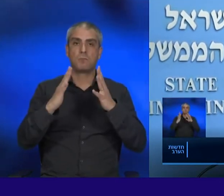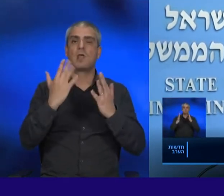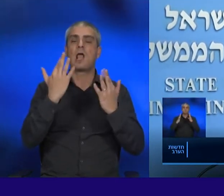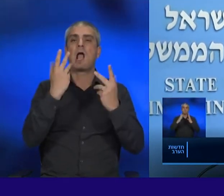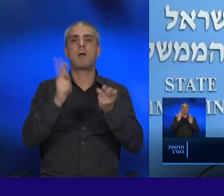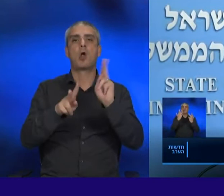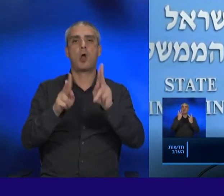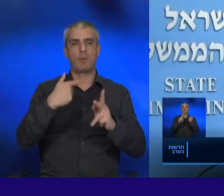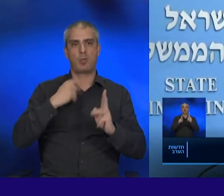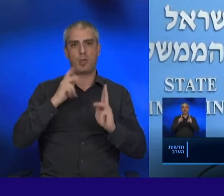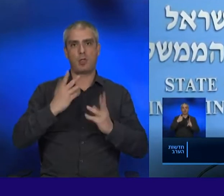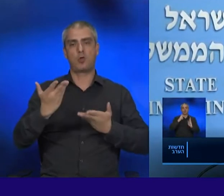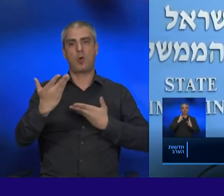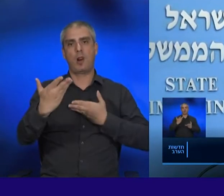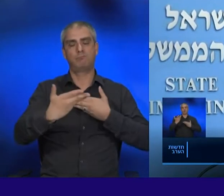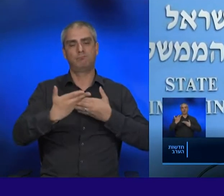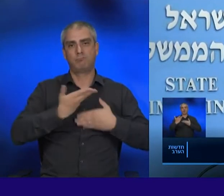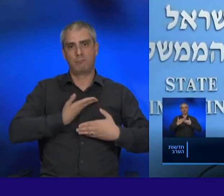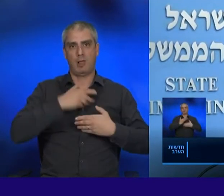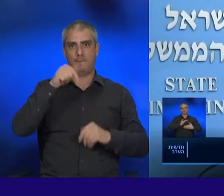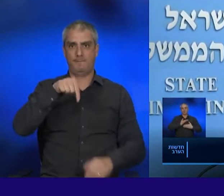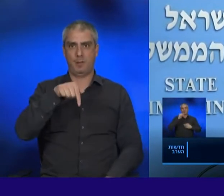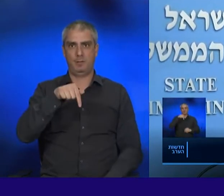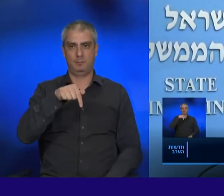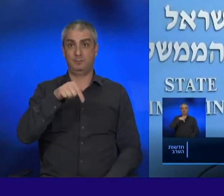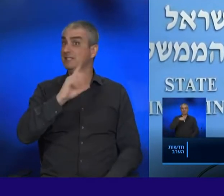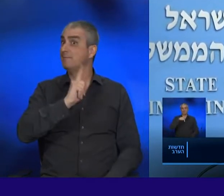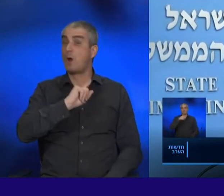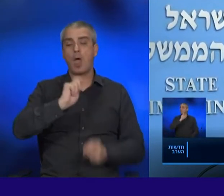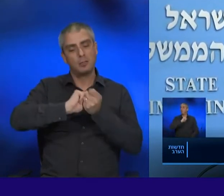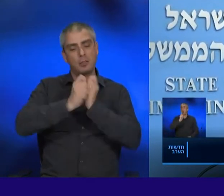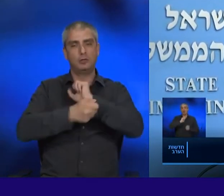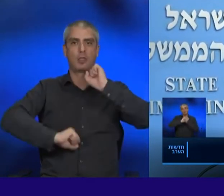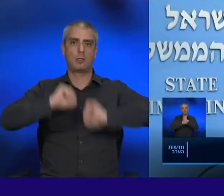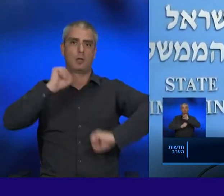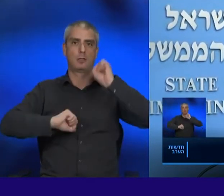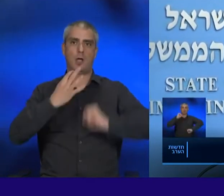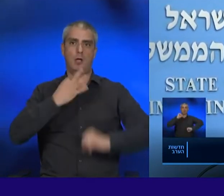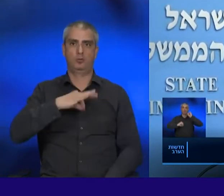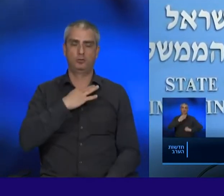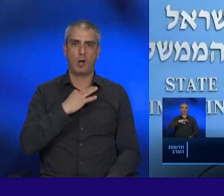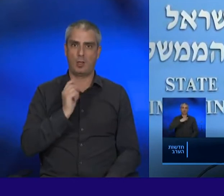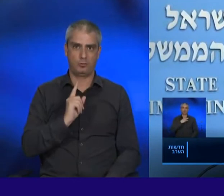קורבנות אנחנו יכולים לספוג אם לא נשנה את ההרגלים שלנו.